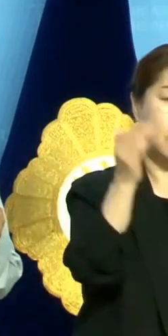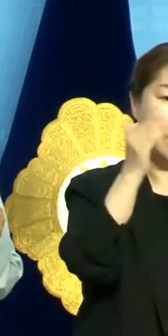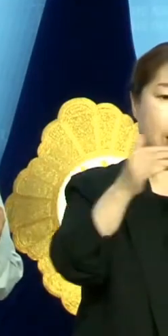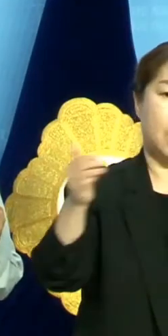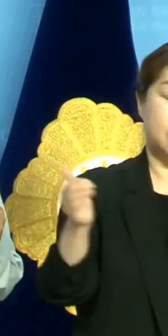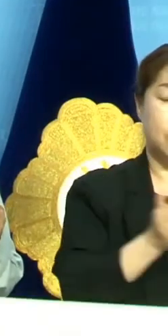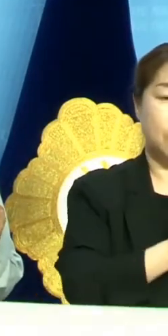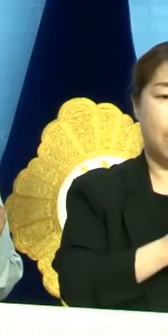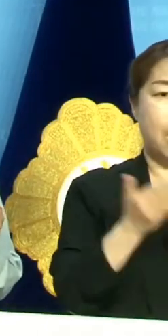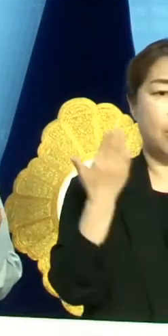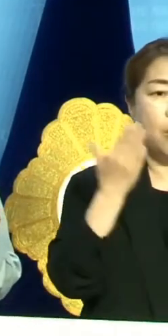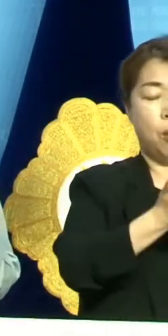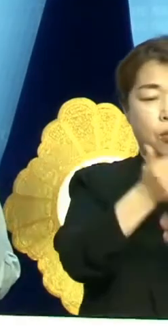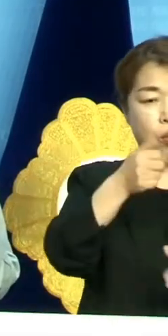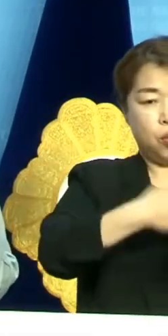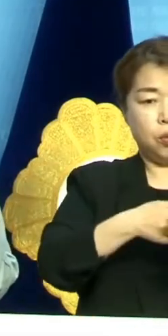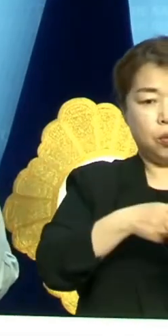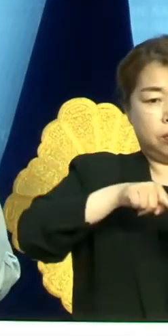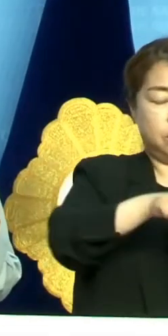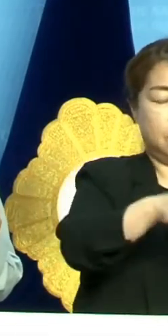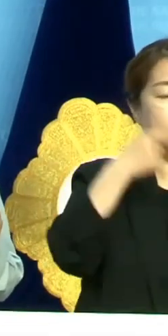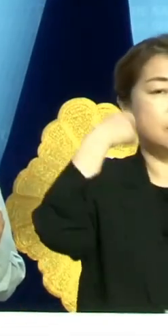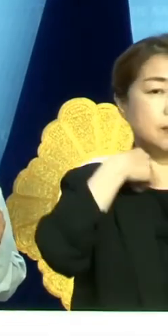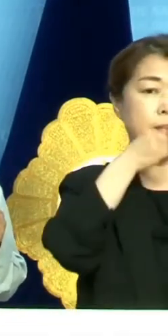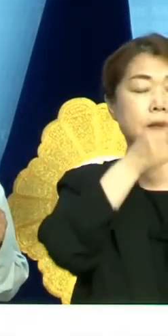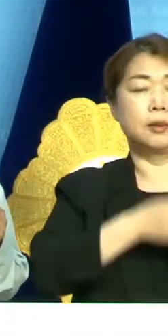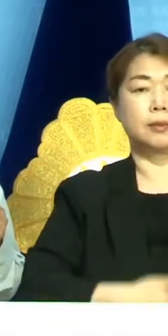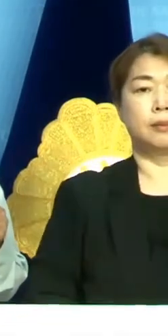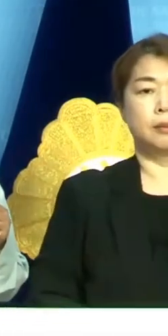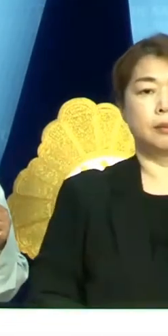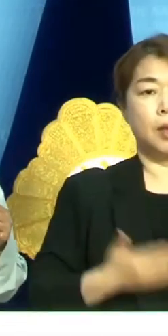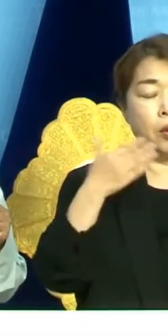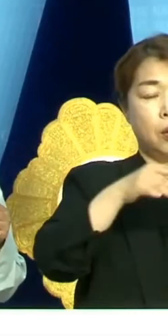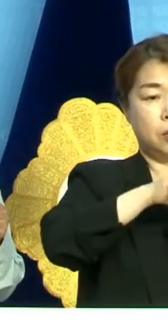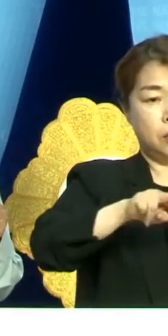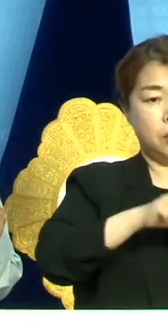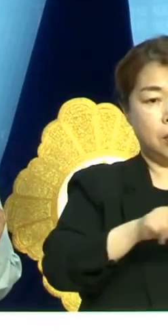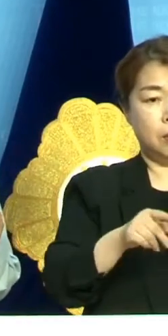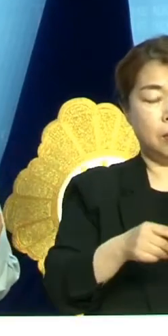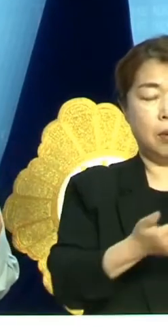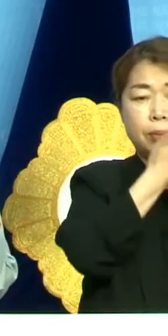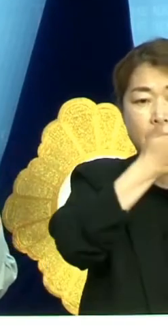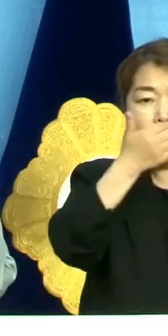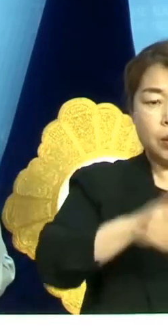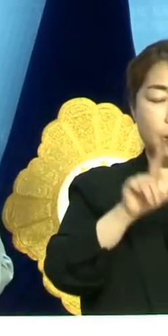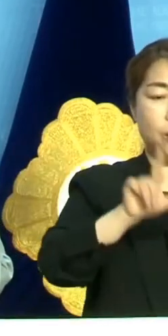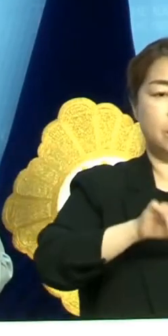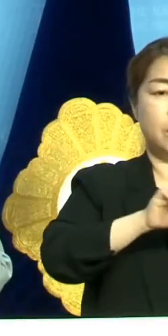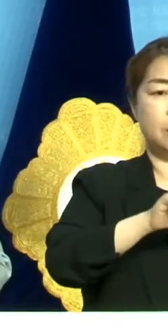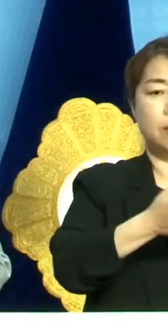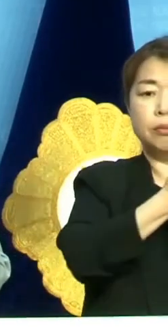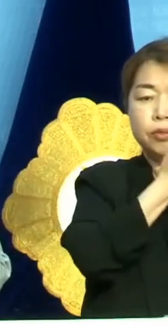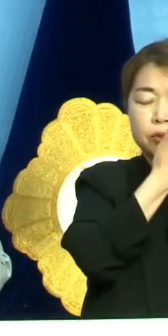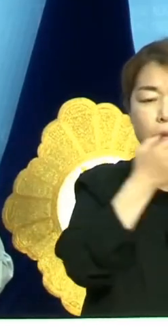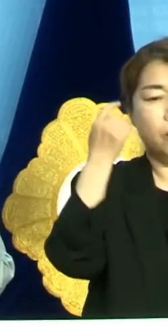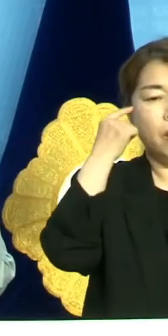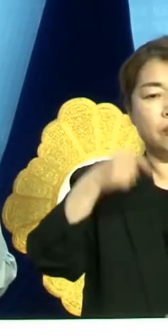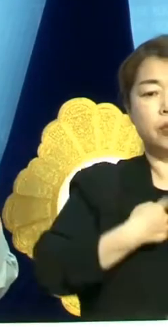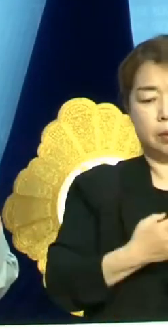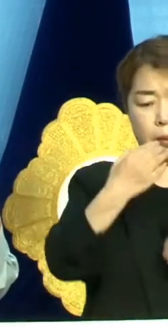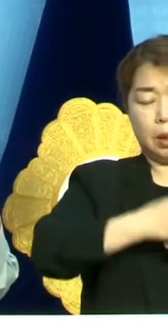학교 봄과 교수의 압박을 느낄 수 밖에 없었습니다 학교에 치졸한 가 뻔뻔함에 부끄럼 왜 우리의 몫인 지